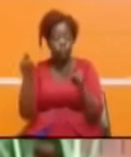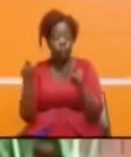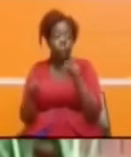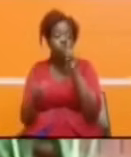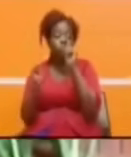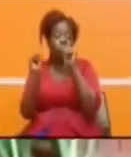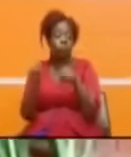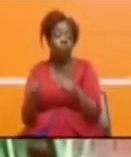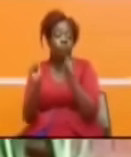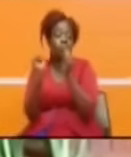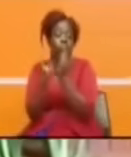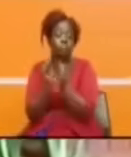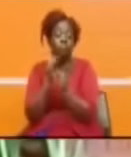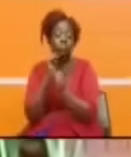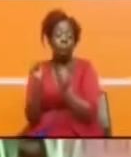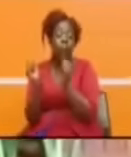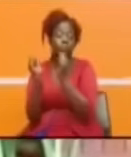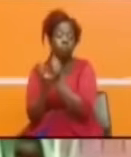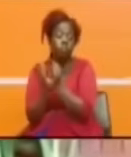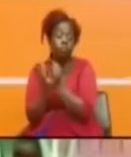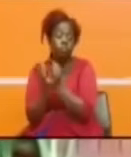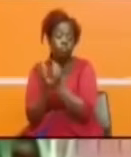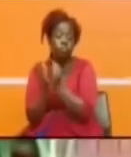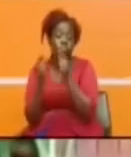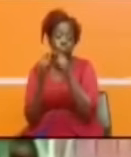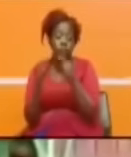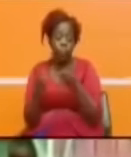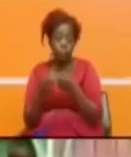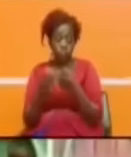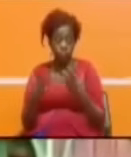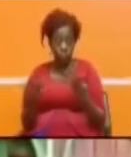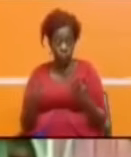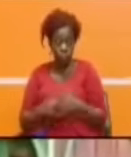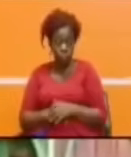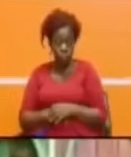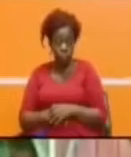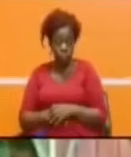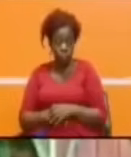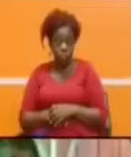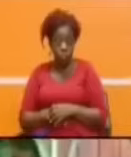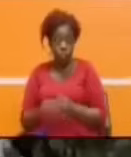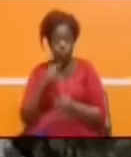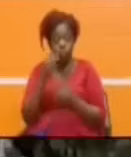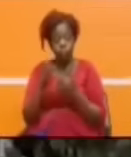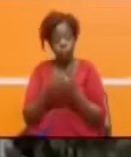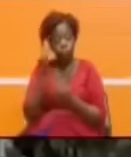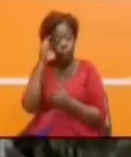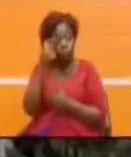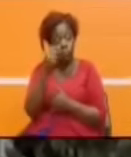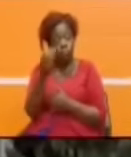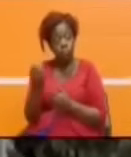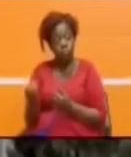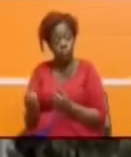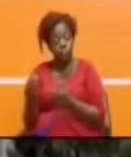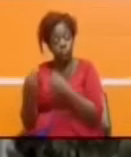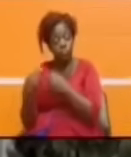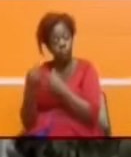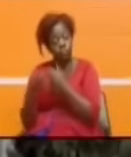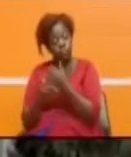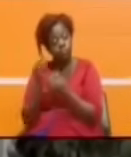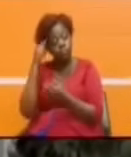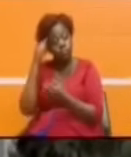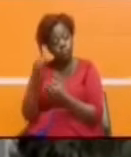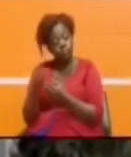eyasobodde okukwata abo beekutte naye ate bangi nnyo abatalabirira baana. Obuvunaanyizibwa obw'okukuza